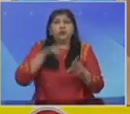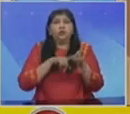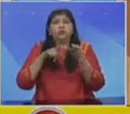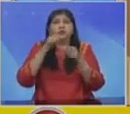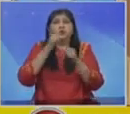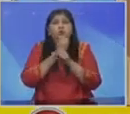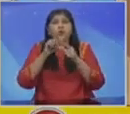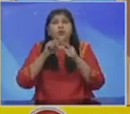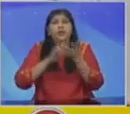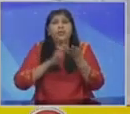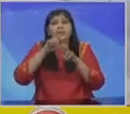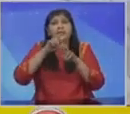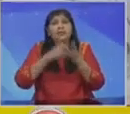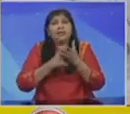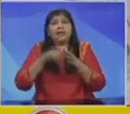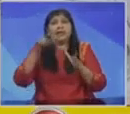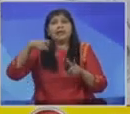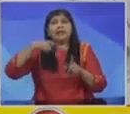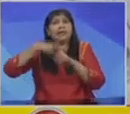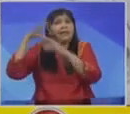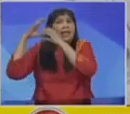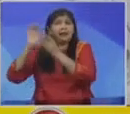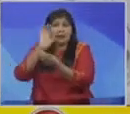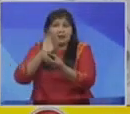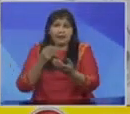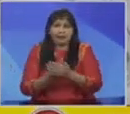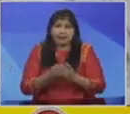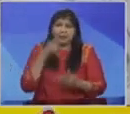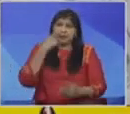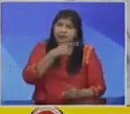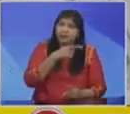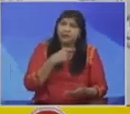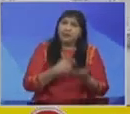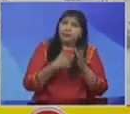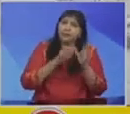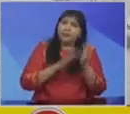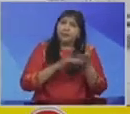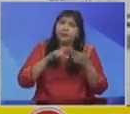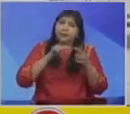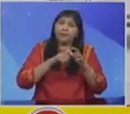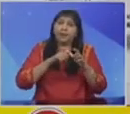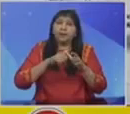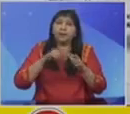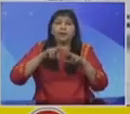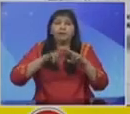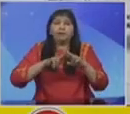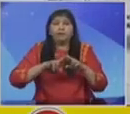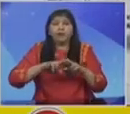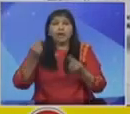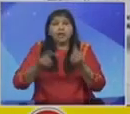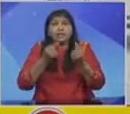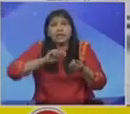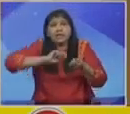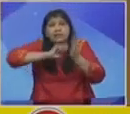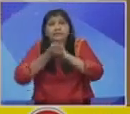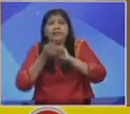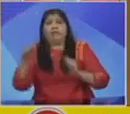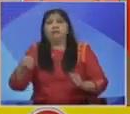नमो ऐप पर लिखा है कि रमन इफेक्ट की खोज ने पूरी विज्ञान की दिशा को बदल दिया था।